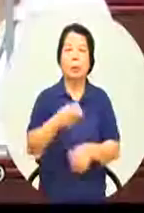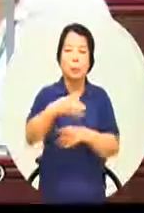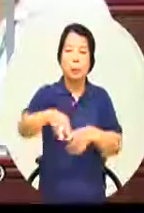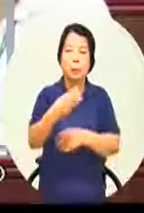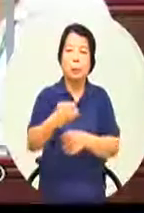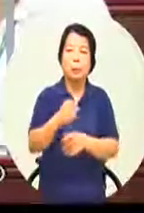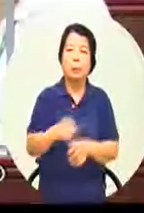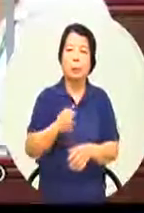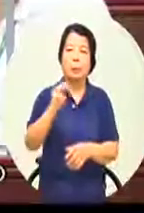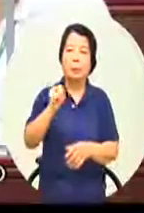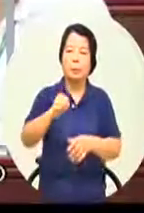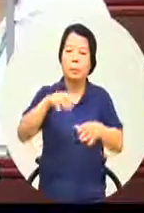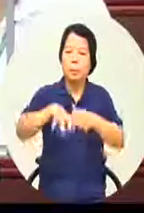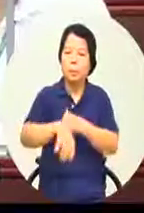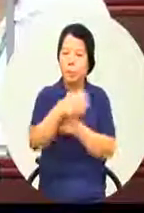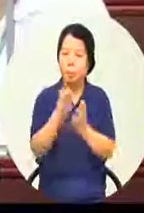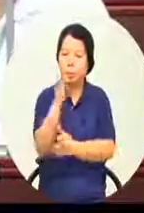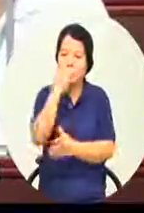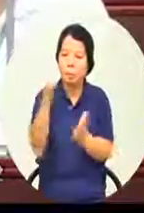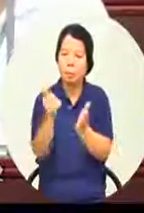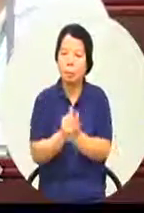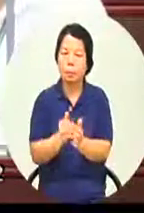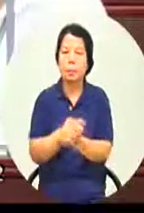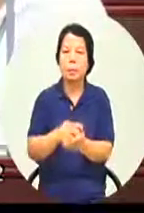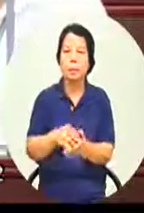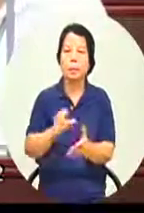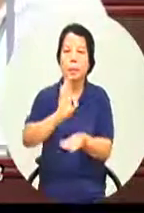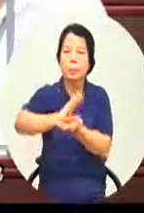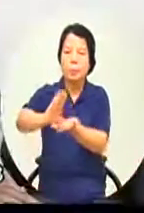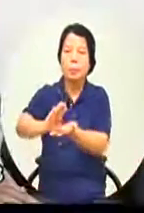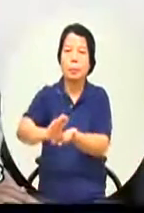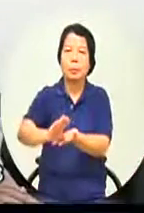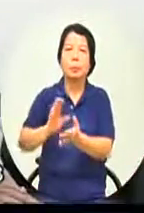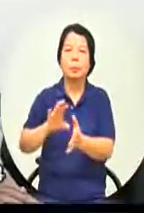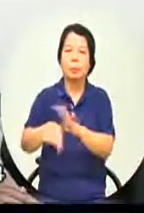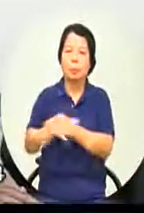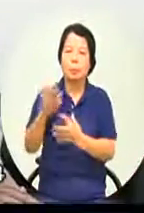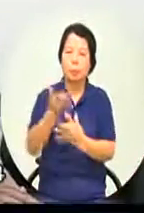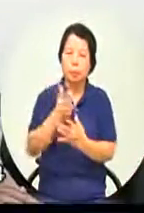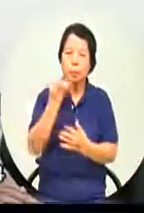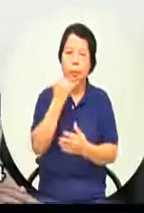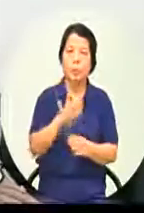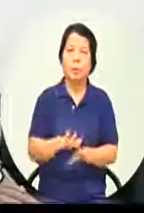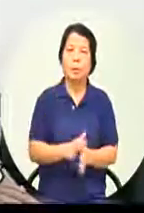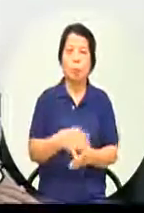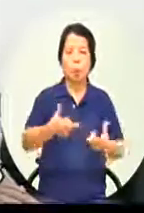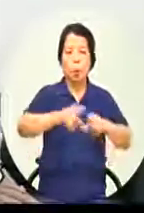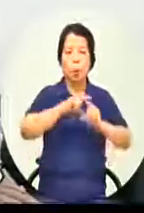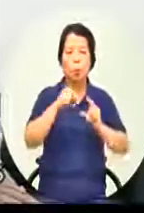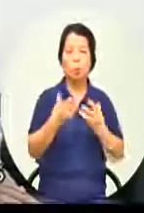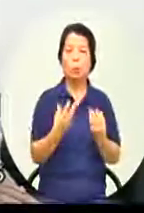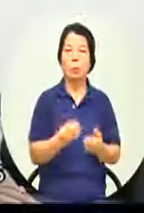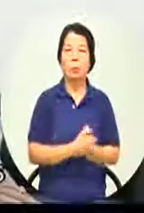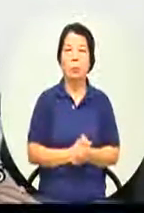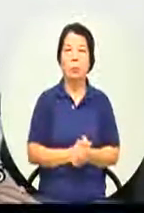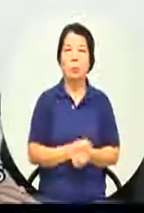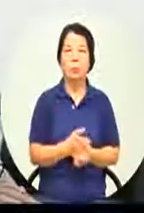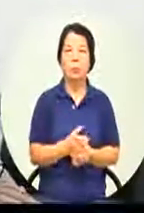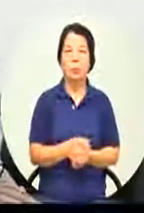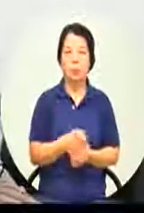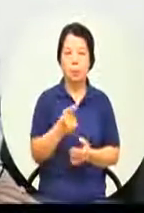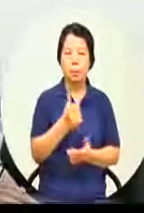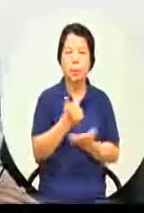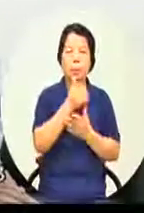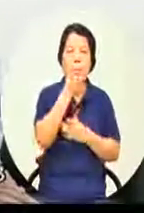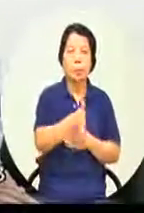停车空间。 谢谢局长，我想你刚就是做了一些陈述了，那其实你没有回答到我的问题哦。我想要请教的是说，